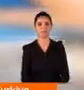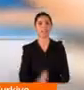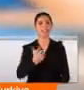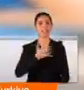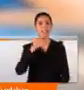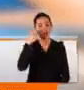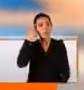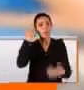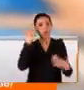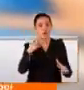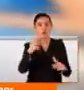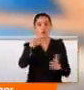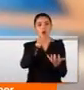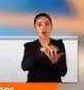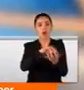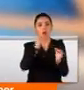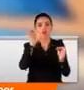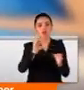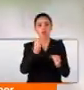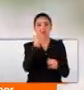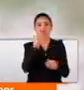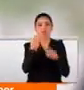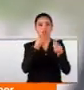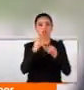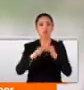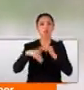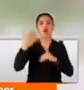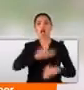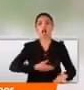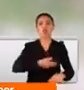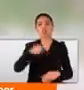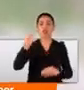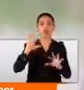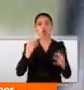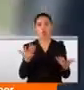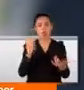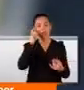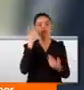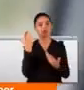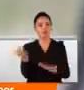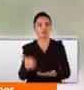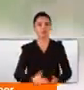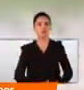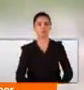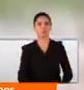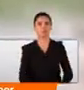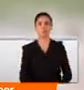Sahibi ise şaşkın. Kaplumbağasının çimleri yemekten sıkılıp acıktığı için kaçmış olabileceğini düşünüyor.